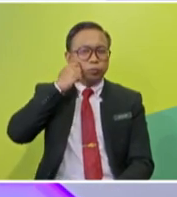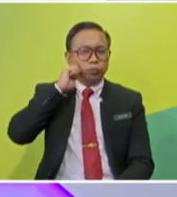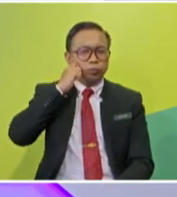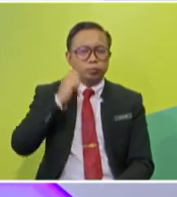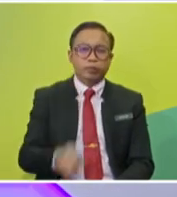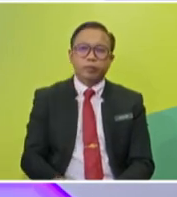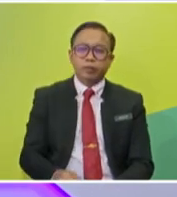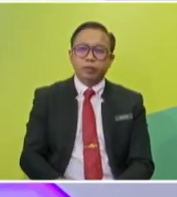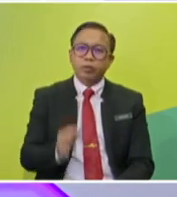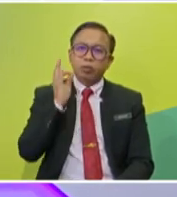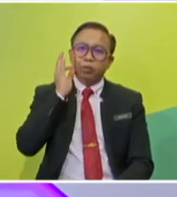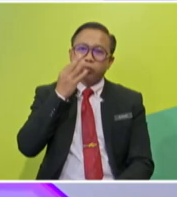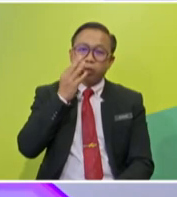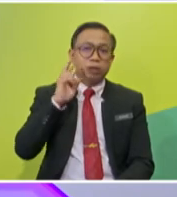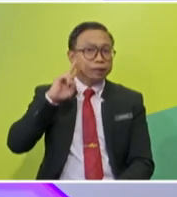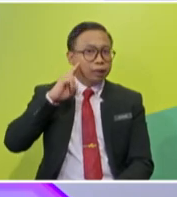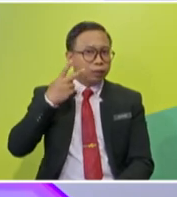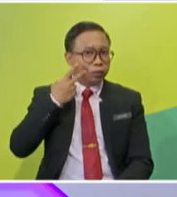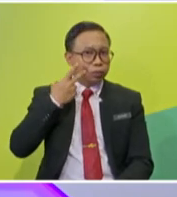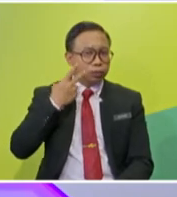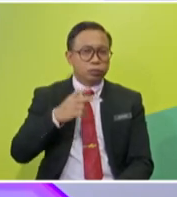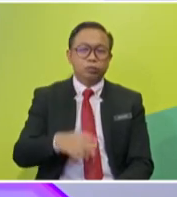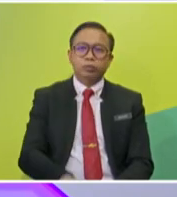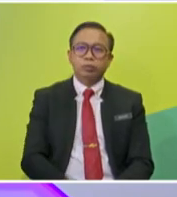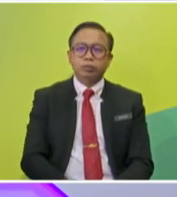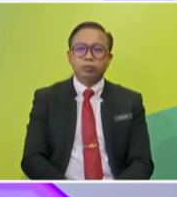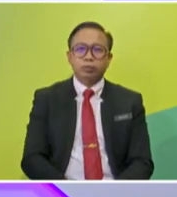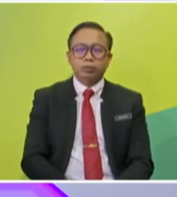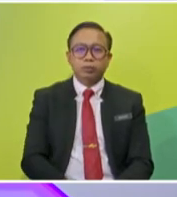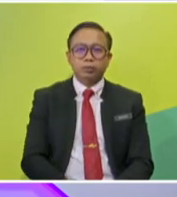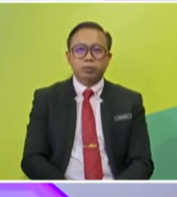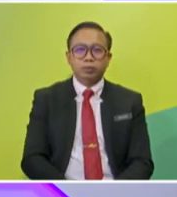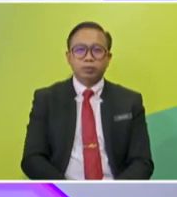buah ataupun sayur yang berbuah oke